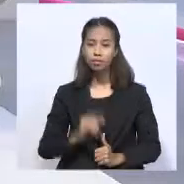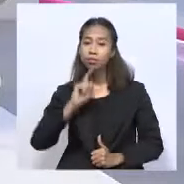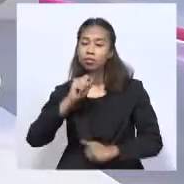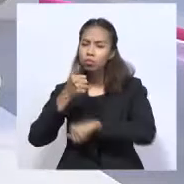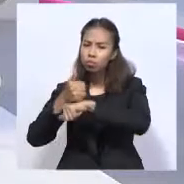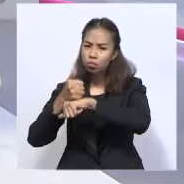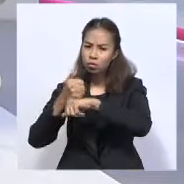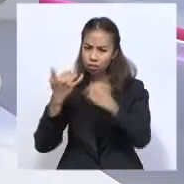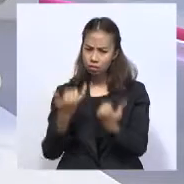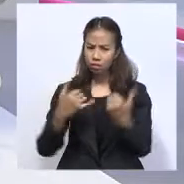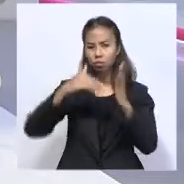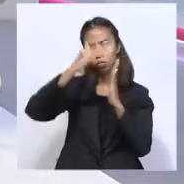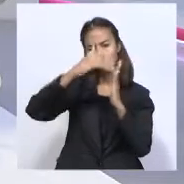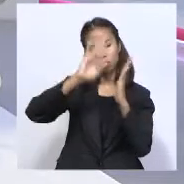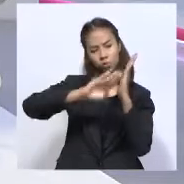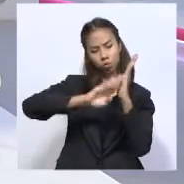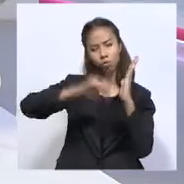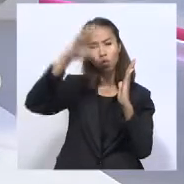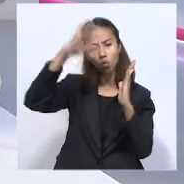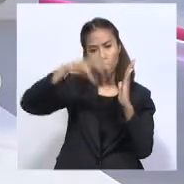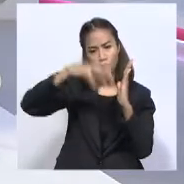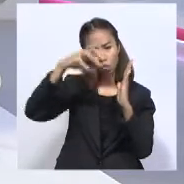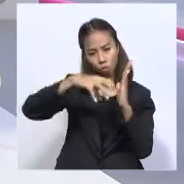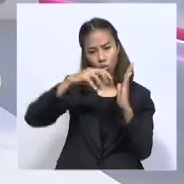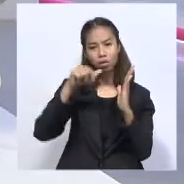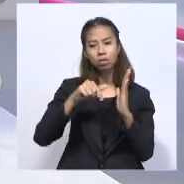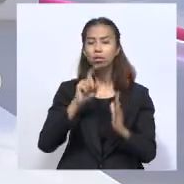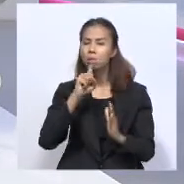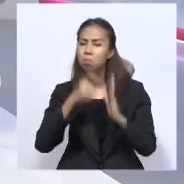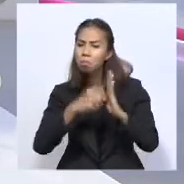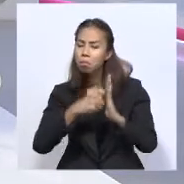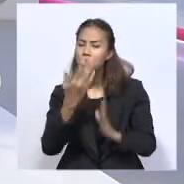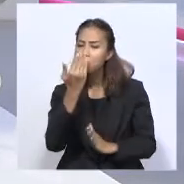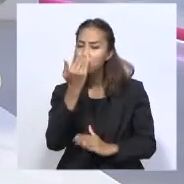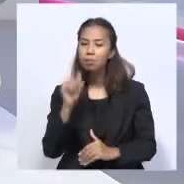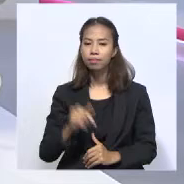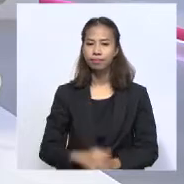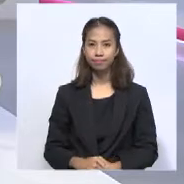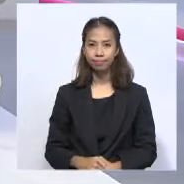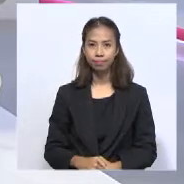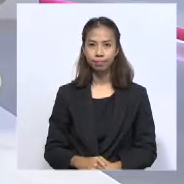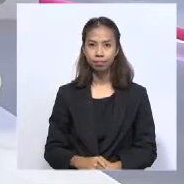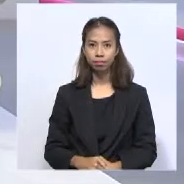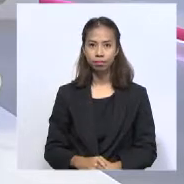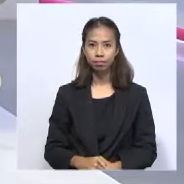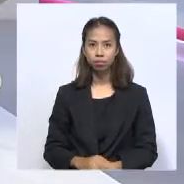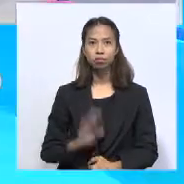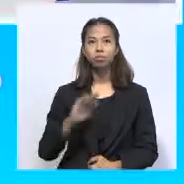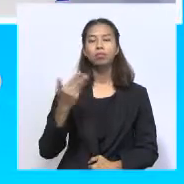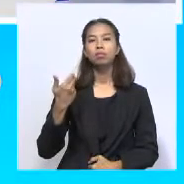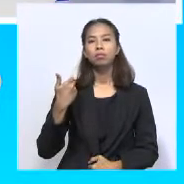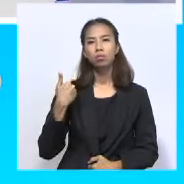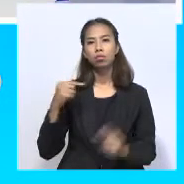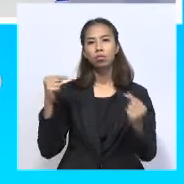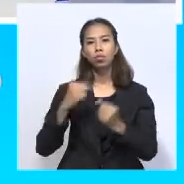ท่านอธิบดีครับฝนที่ตกหนักในภาคเหนือภาคอีสานตอนนี้หลายพื้นที่นะครับเหตุหลักๆเนี่ยมาจากอะไรครับ ครับตอนนี้ก็มีมวลอากาศเย็